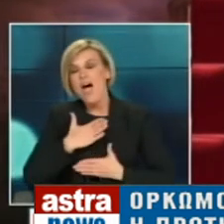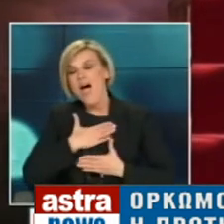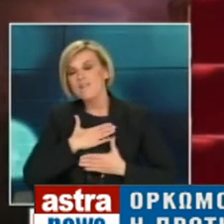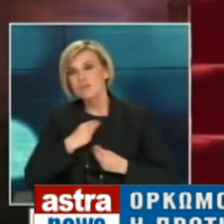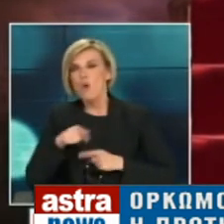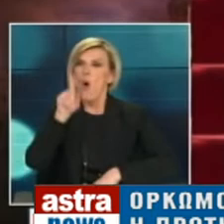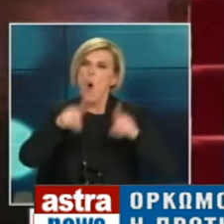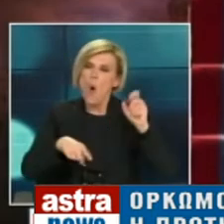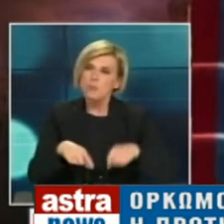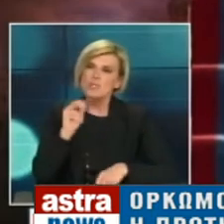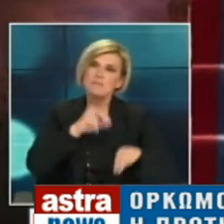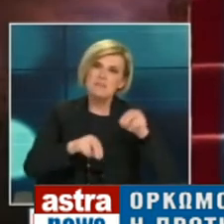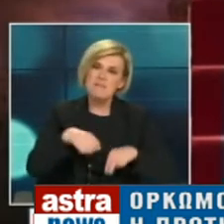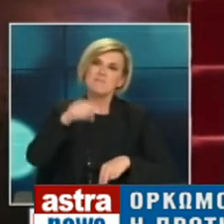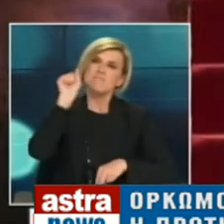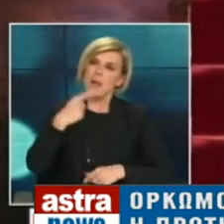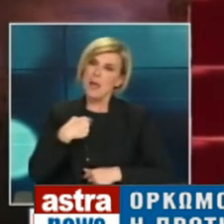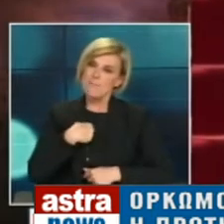δεν μας υποστηρίξατε, σας λέω τούτο.